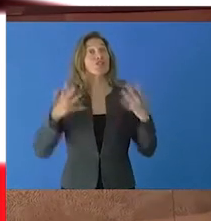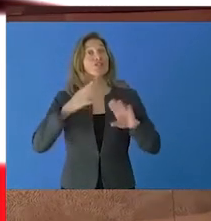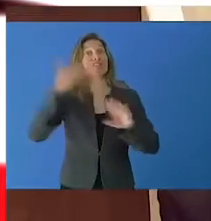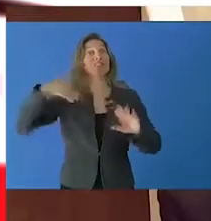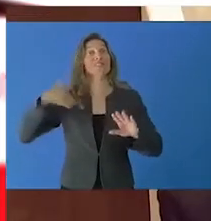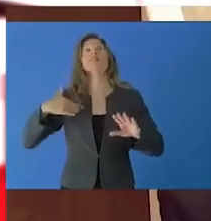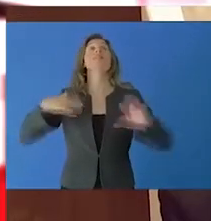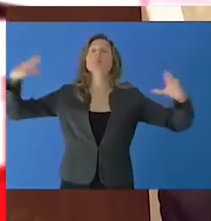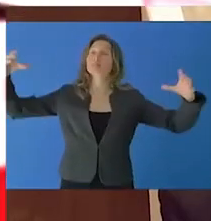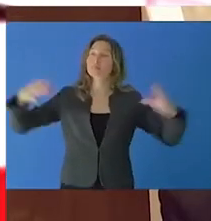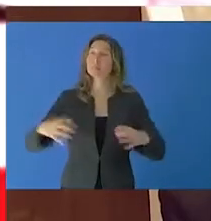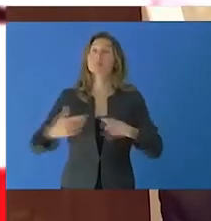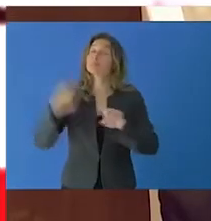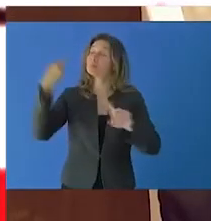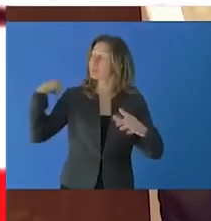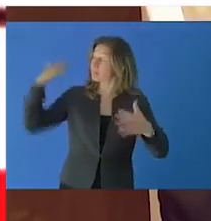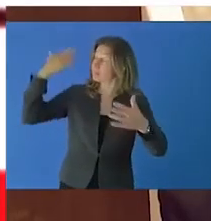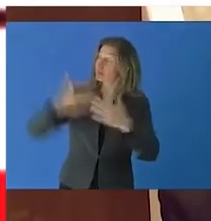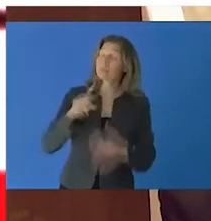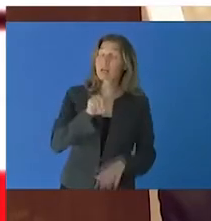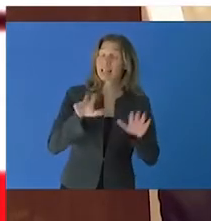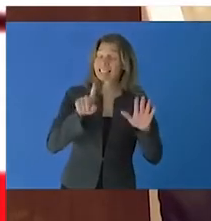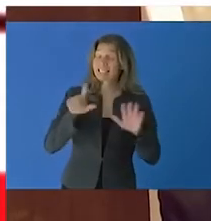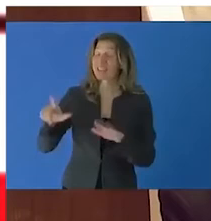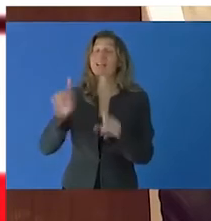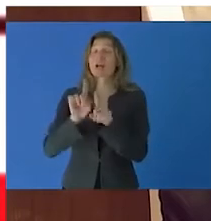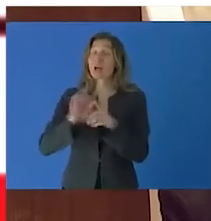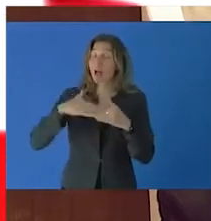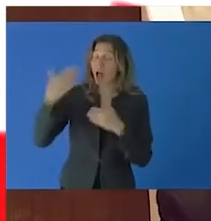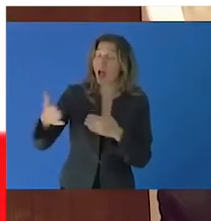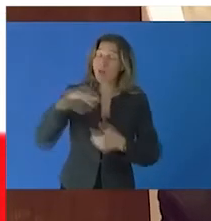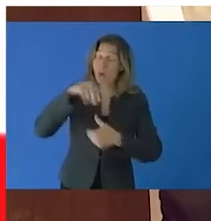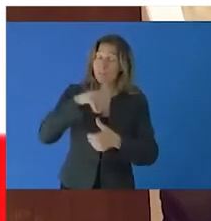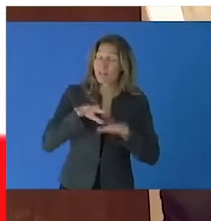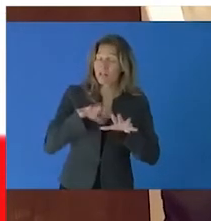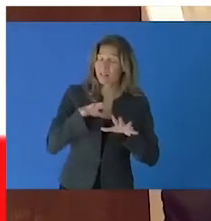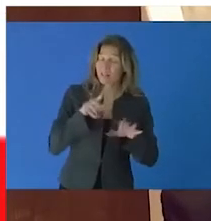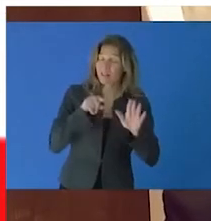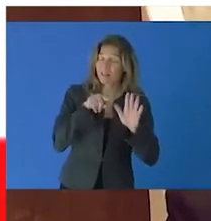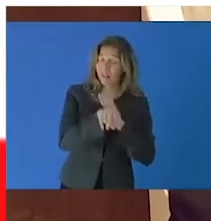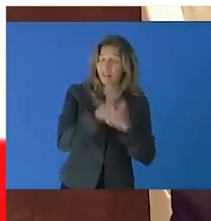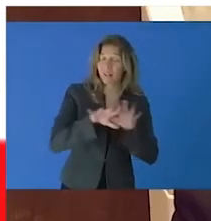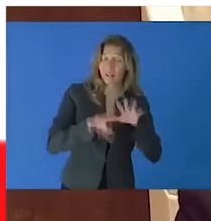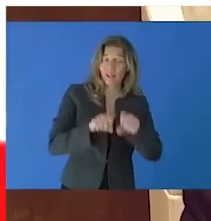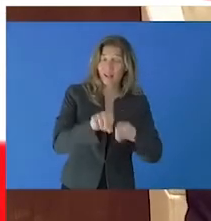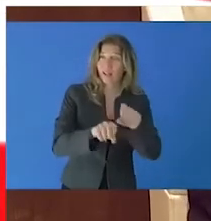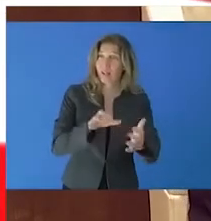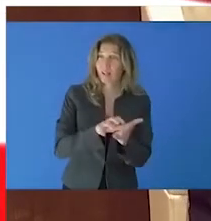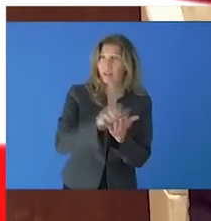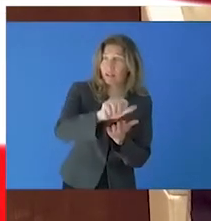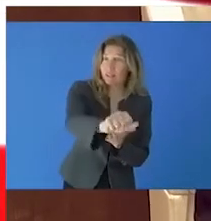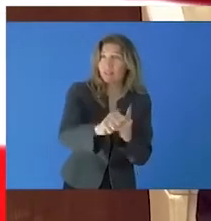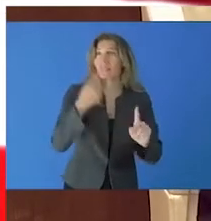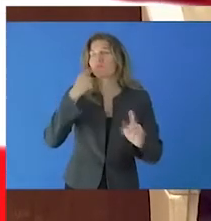plus de quinze mille victimes poursuivre la destruction jusqu'à ce jour du bâtiment d'une civilisation autochtone plurimillénaire prétentaine